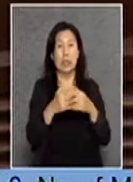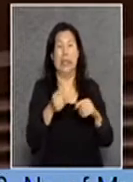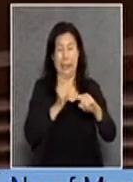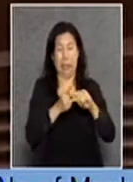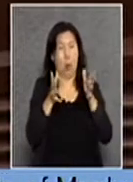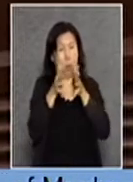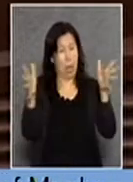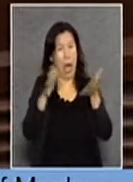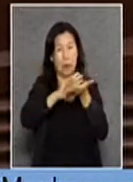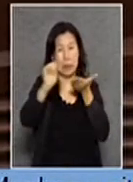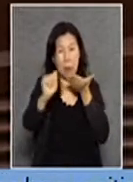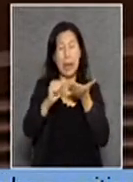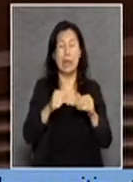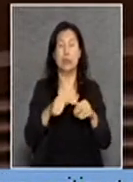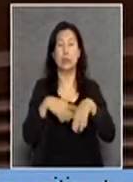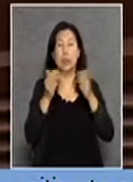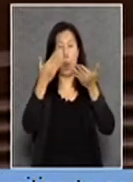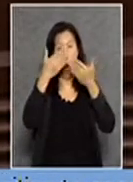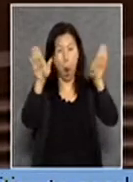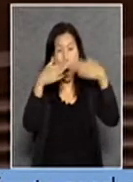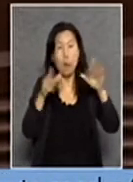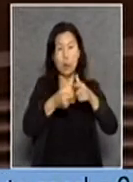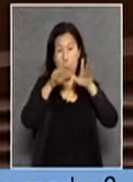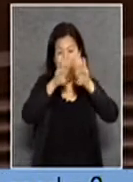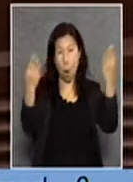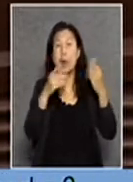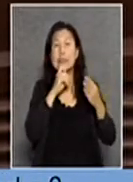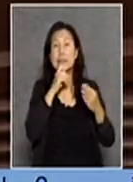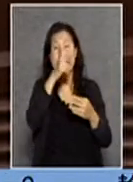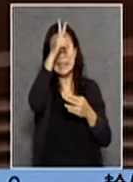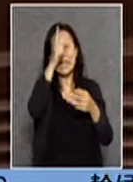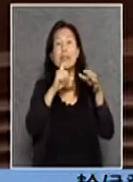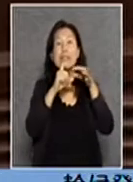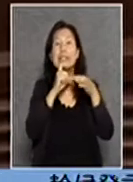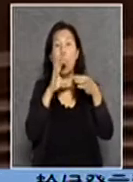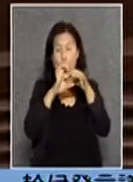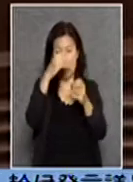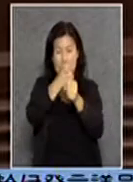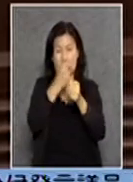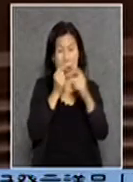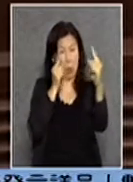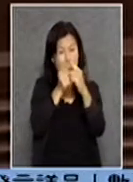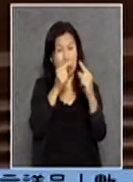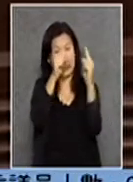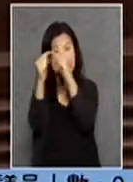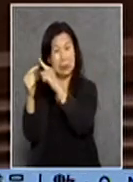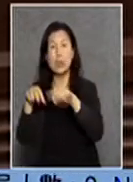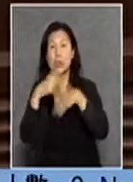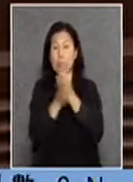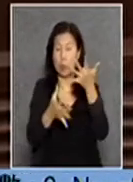明，同埋更加咧係去公開所有我哋政府有關嘅工作。目的咧就係希望市民大眾進一步